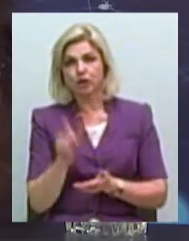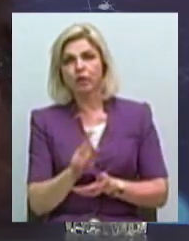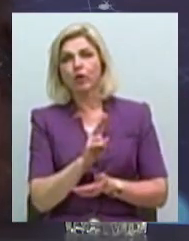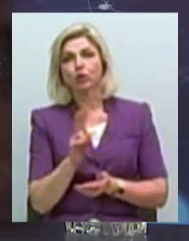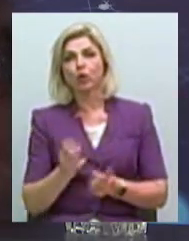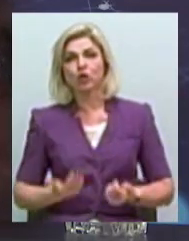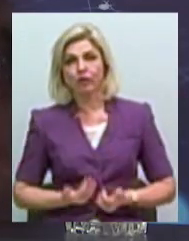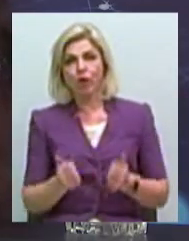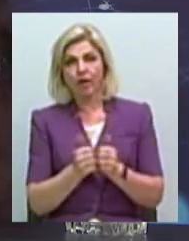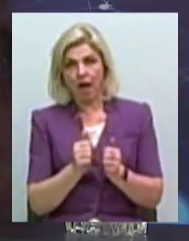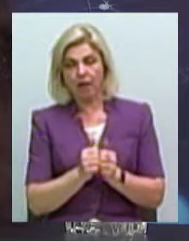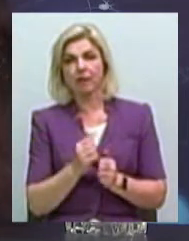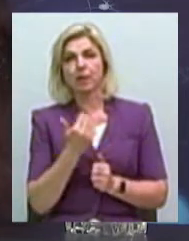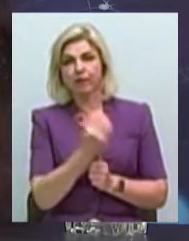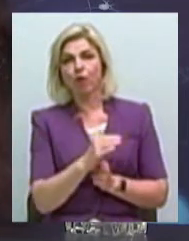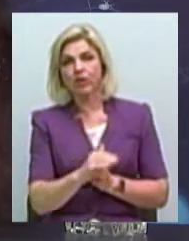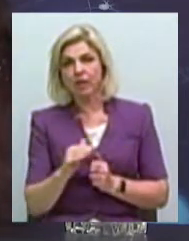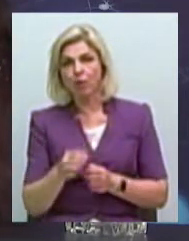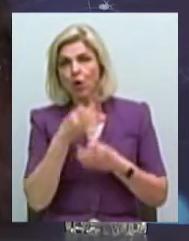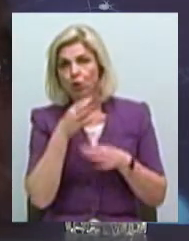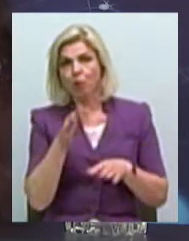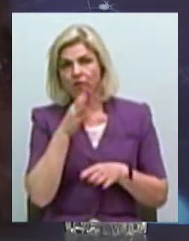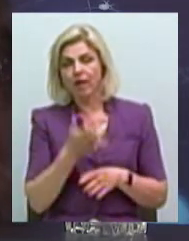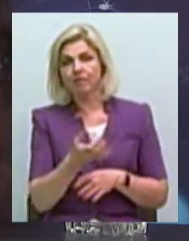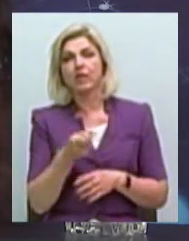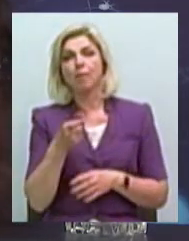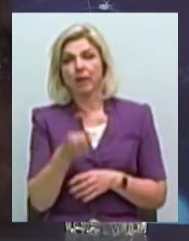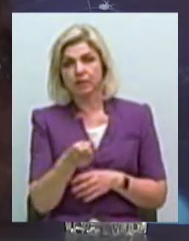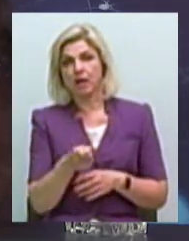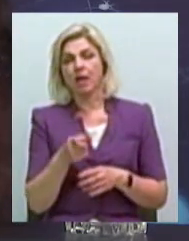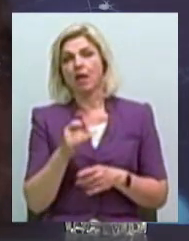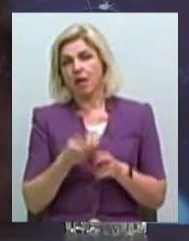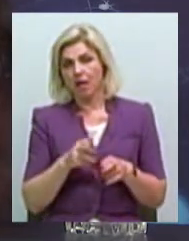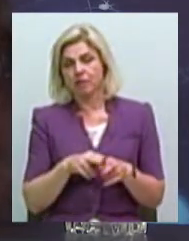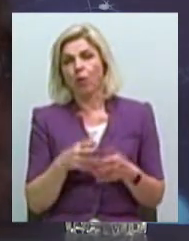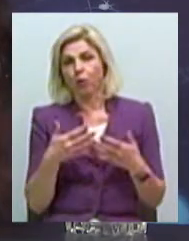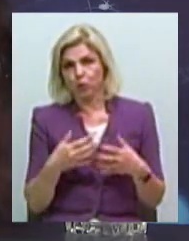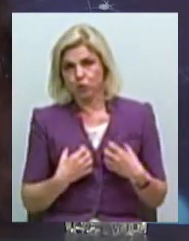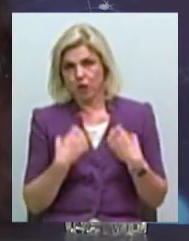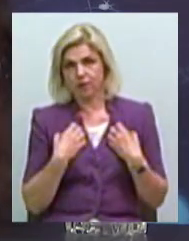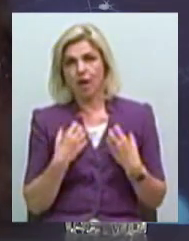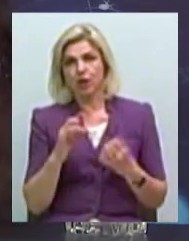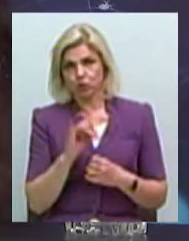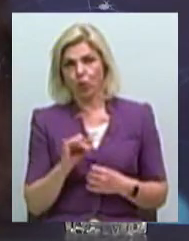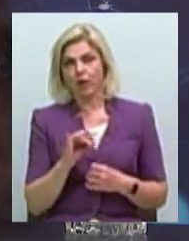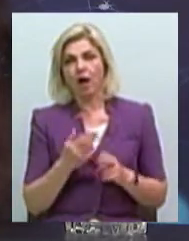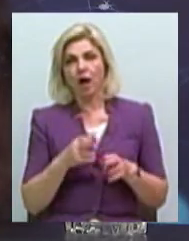с ними и с их детьми, который в любое время может достать пистолет и выстрелить, мне кажется, это ужасающая вообще история, которая должна была